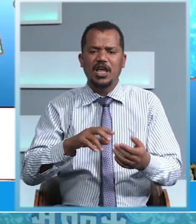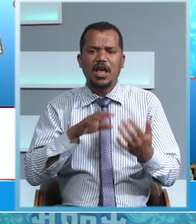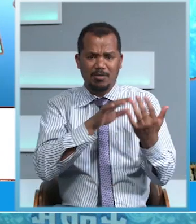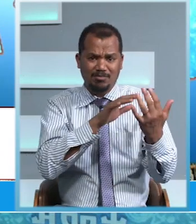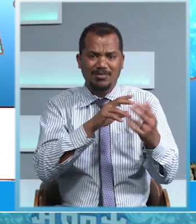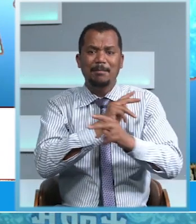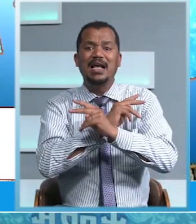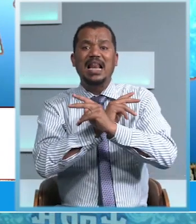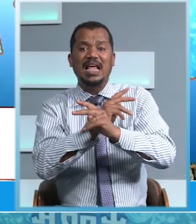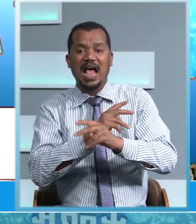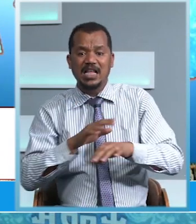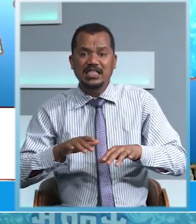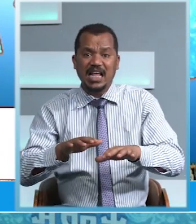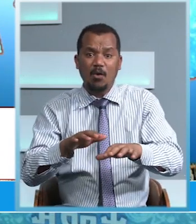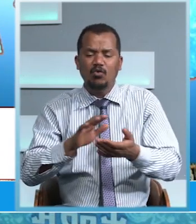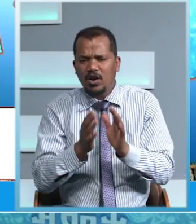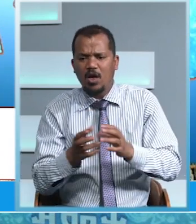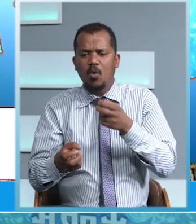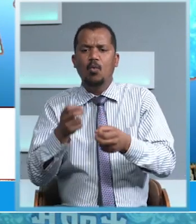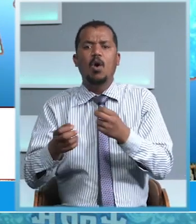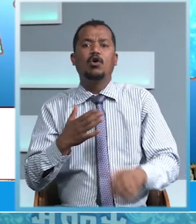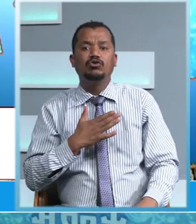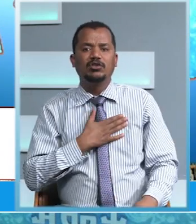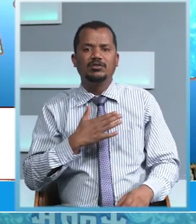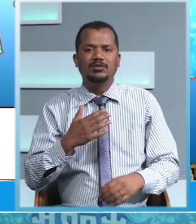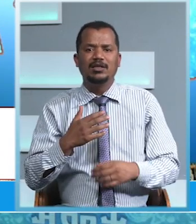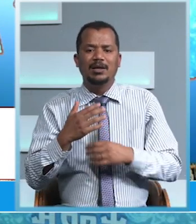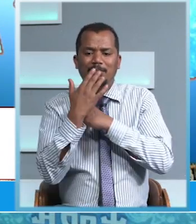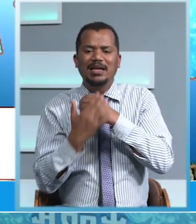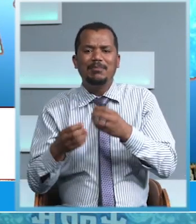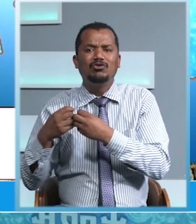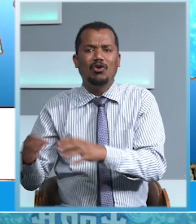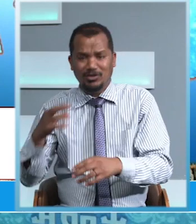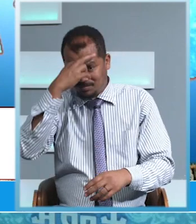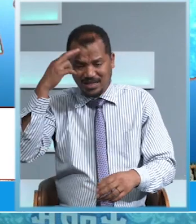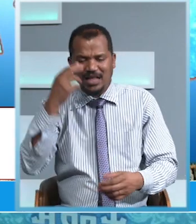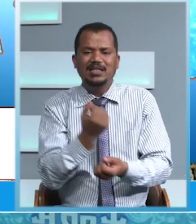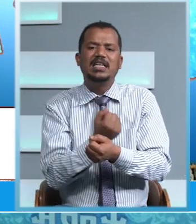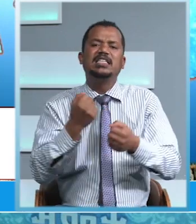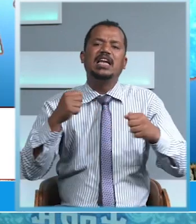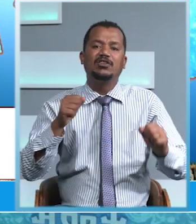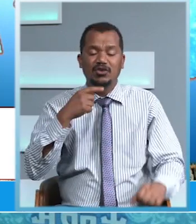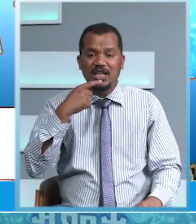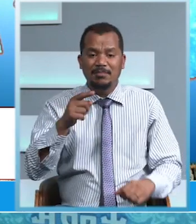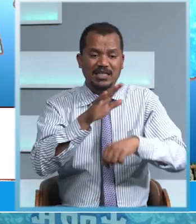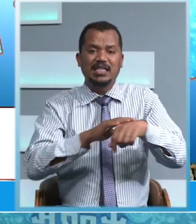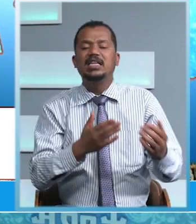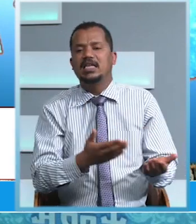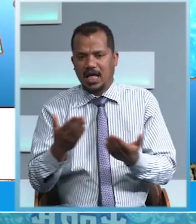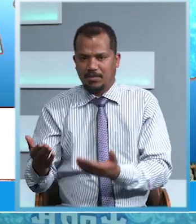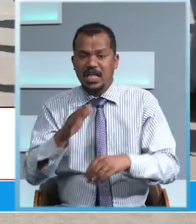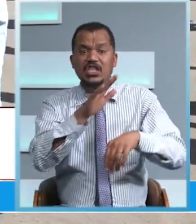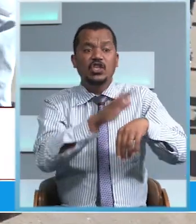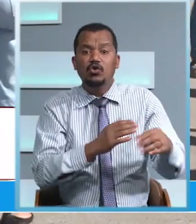ለነጻነታችን የሚዋደቀውን መከላከያ ሰራዊትም ሆነ ወገኖቻችንን በደምጦት ምክንያት ከመሞት እንታደጋቸው የሚል